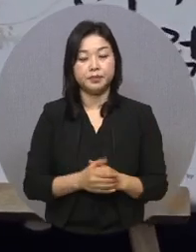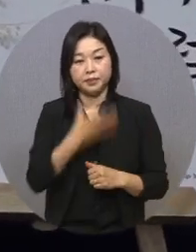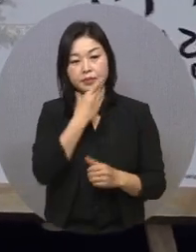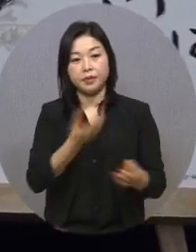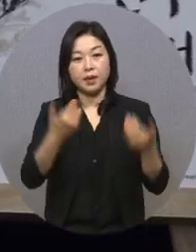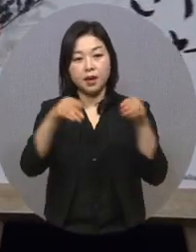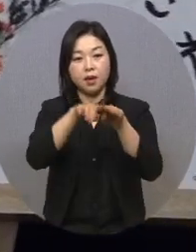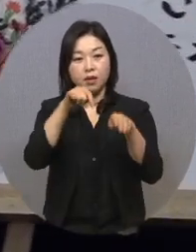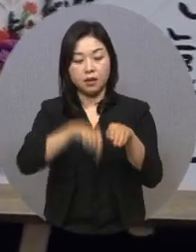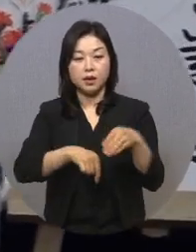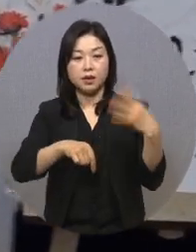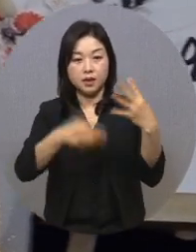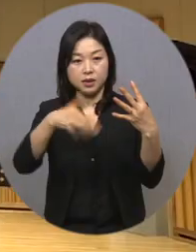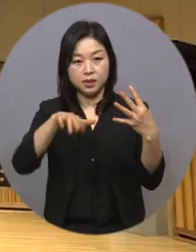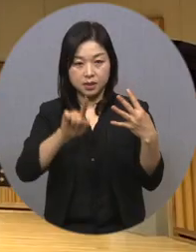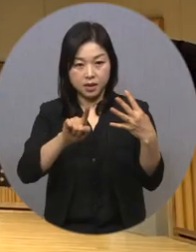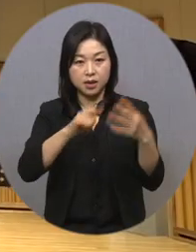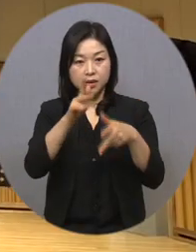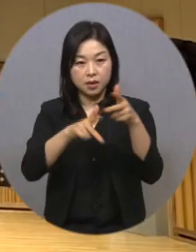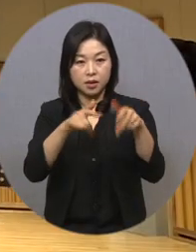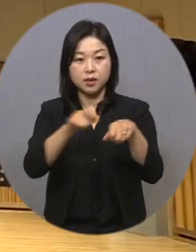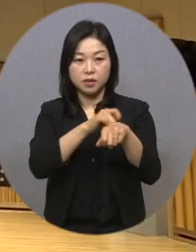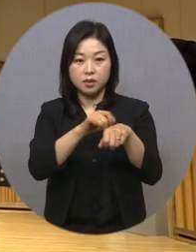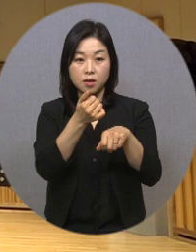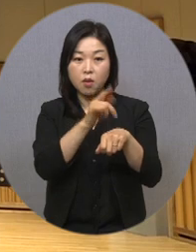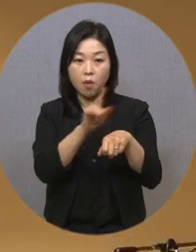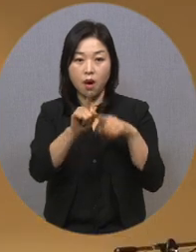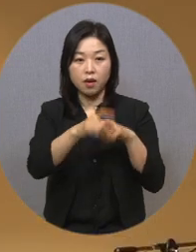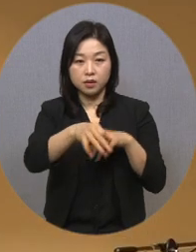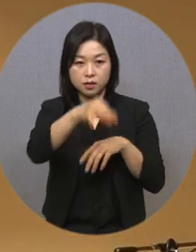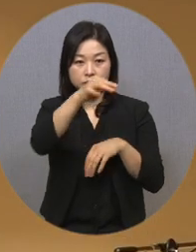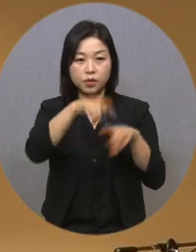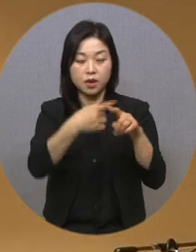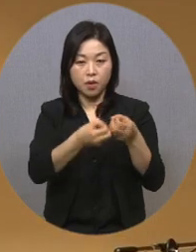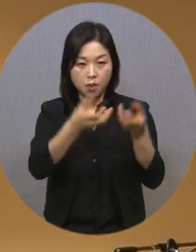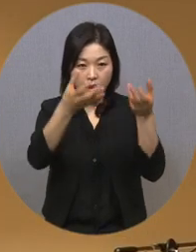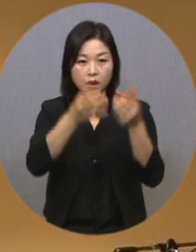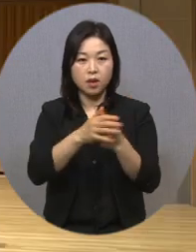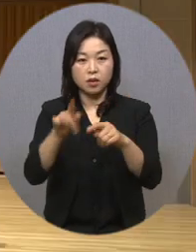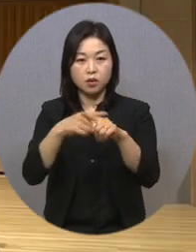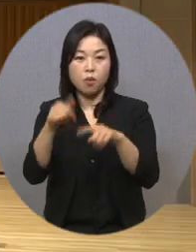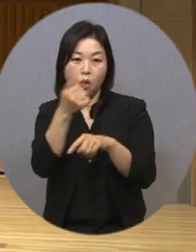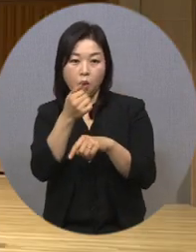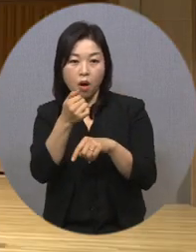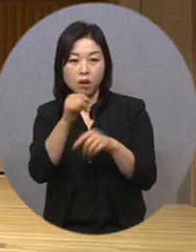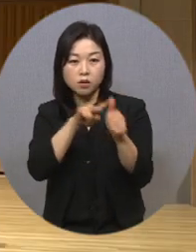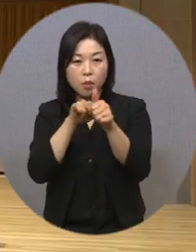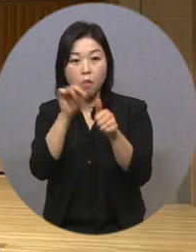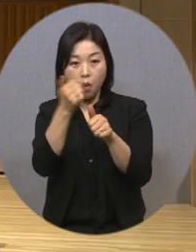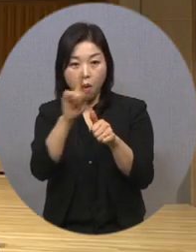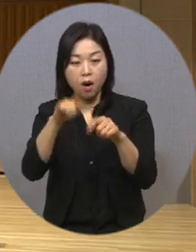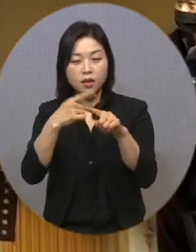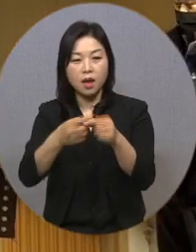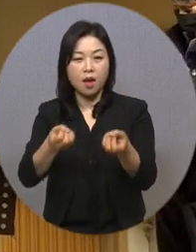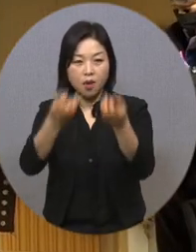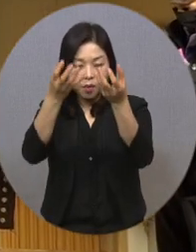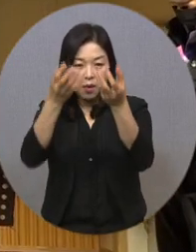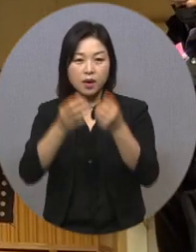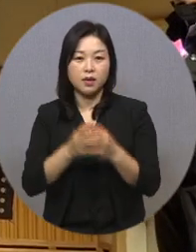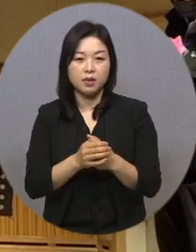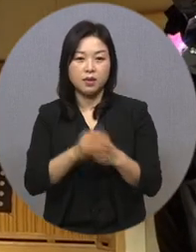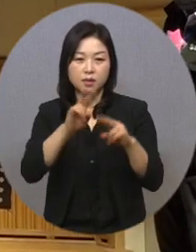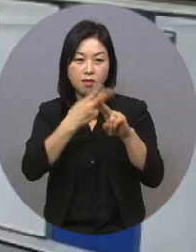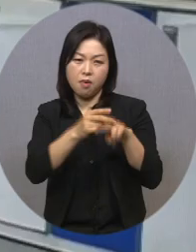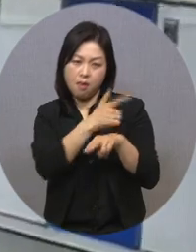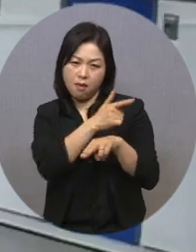복지관의 4차 산업 특성화 프로그램 드론 대회 정보화 대회는 푸짐한 상품 준비로 호응 또한